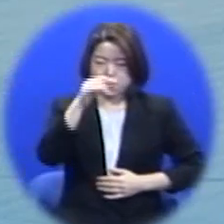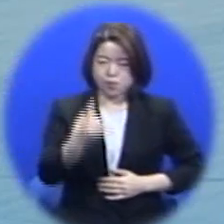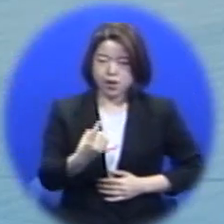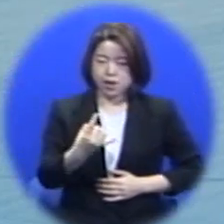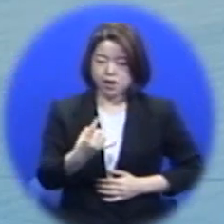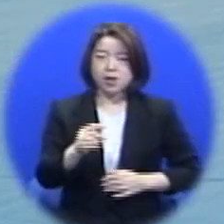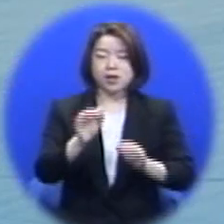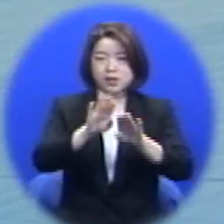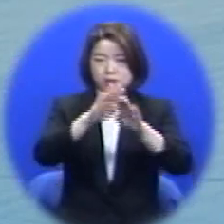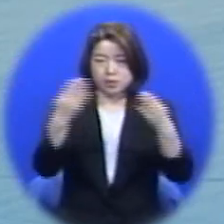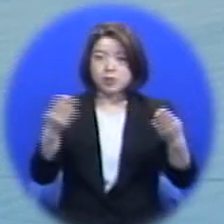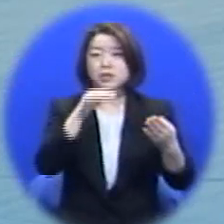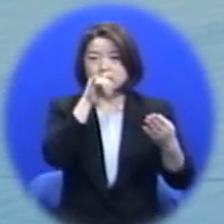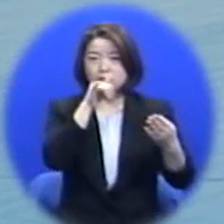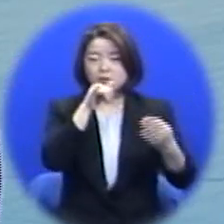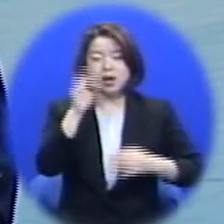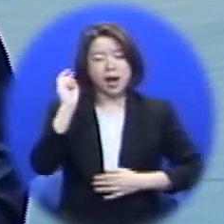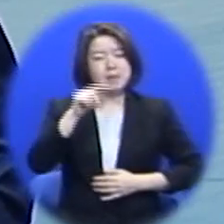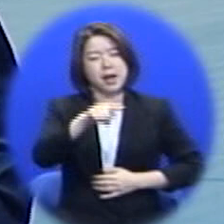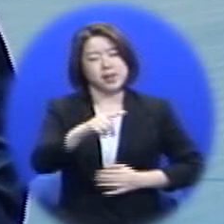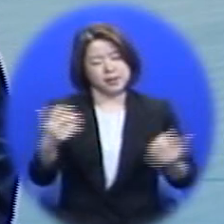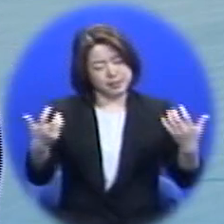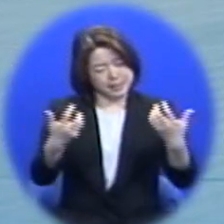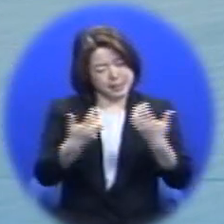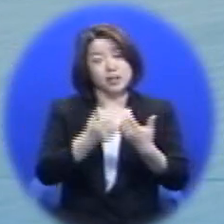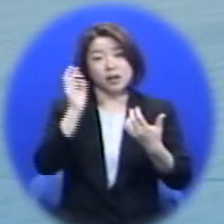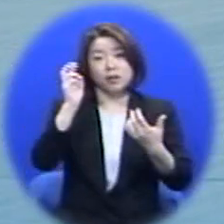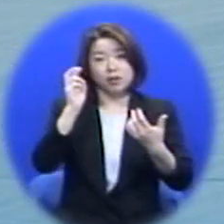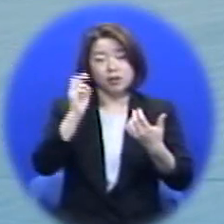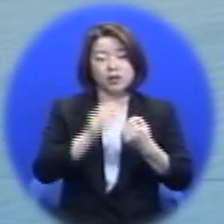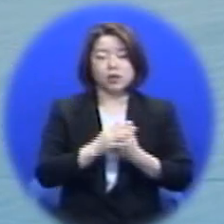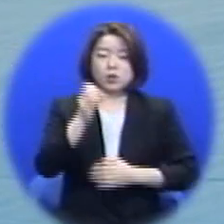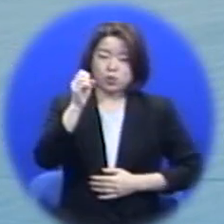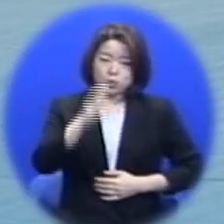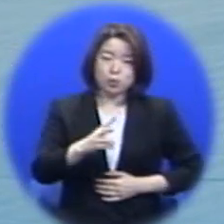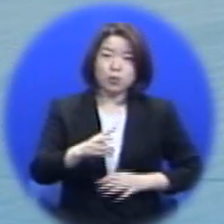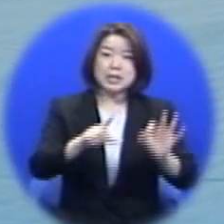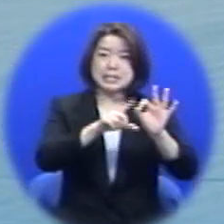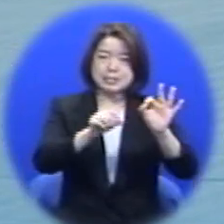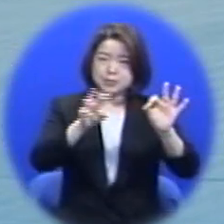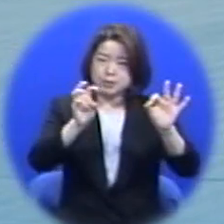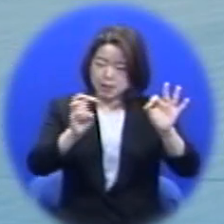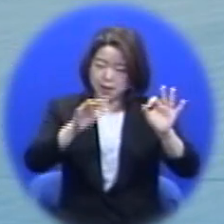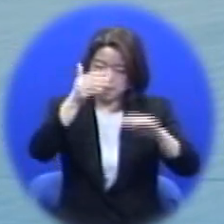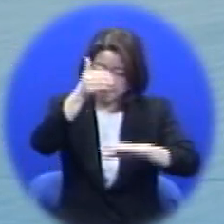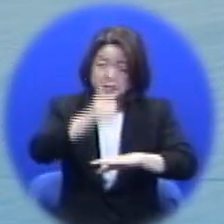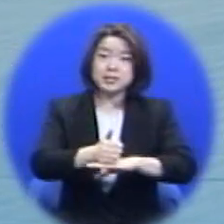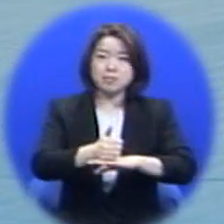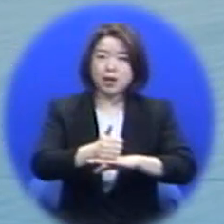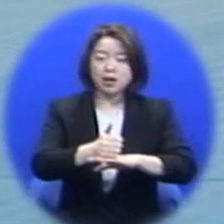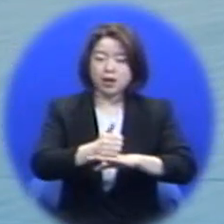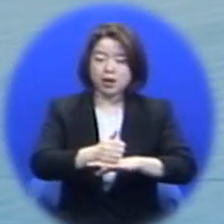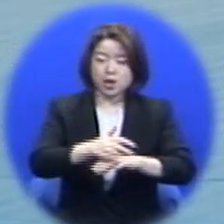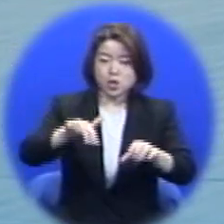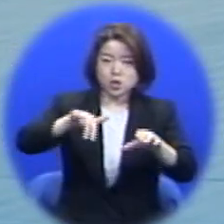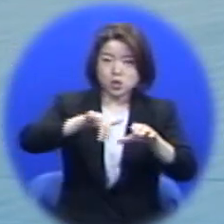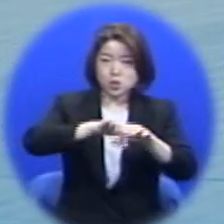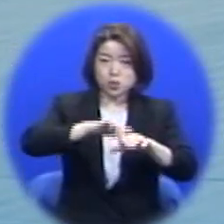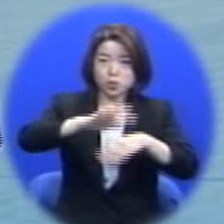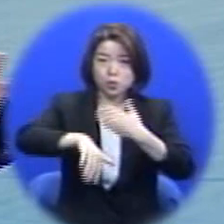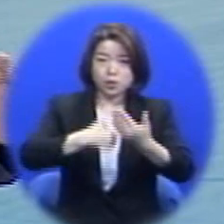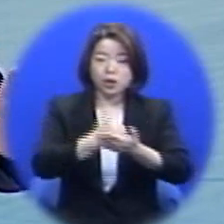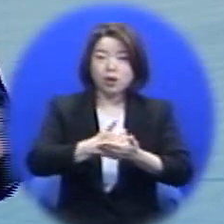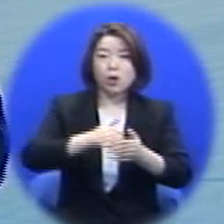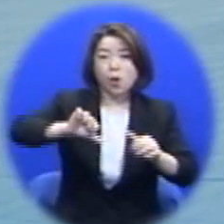것입니다. 10월 마지막에는 종교개혁 500주년을 맞이하는 특별한 집회인 다시 복음 앞에 집회가